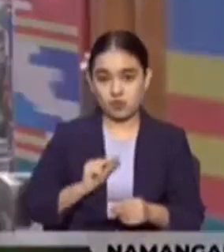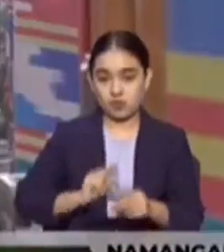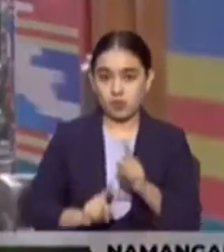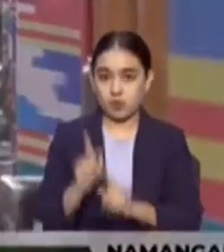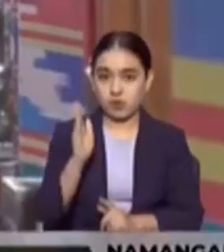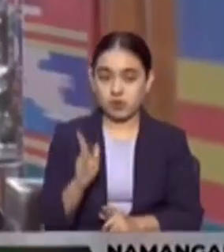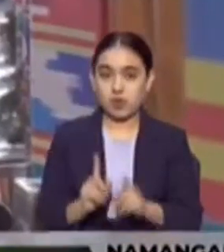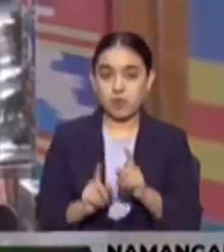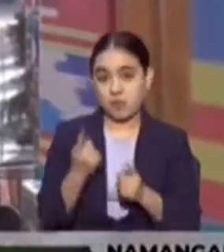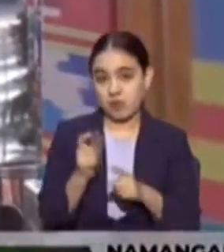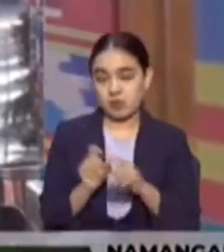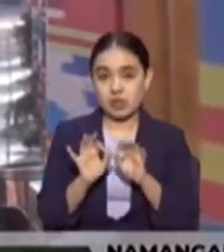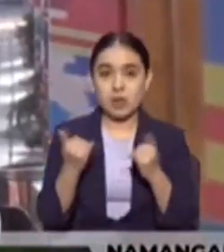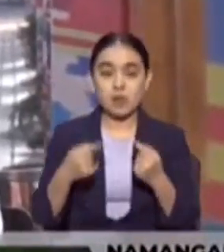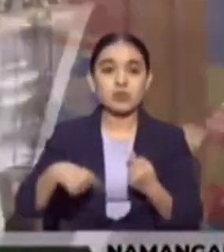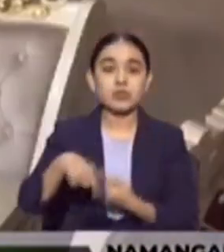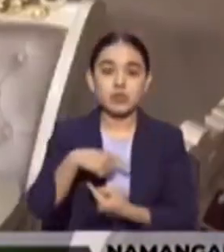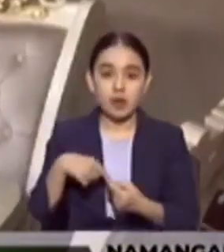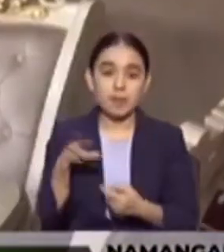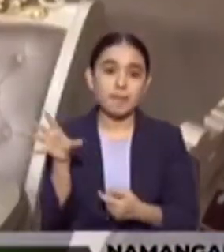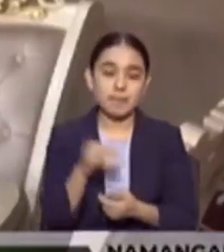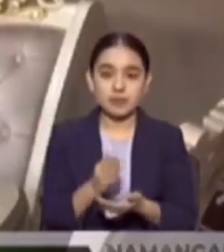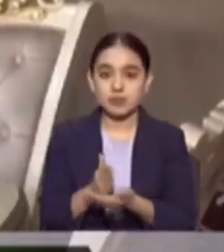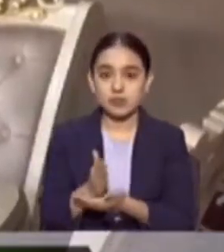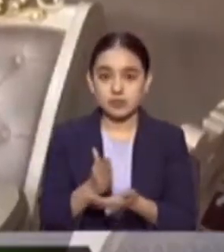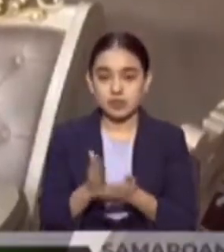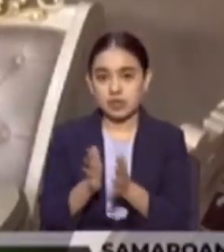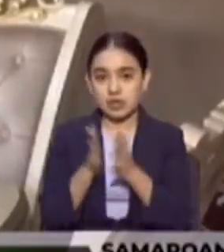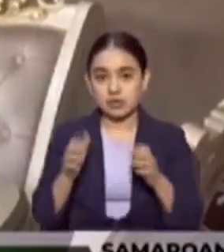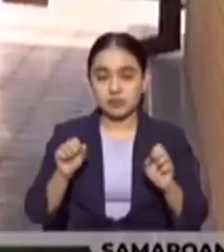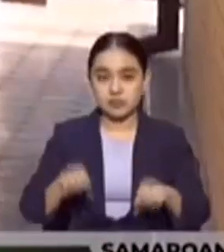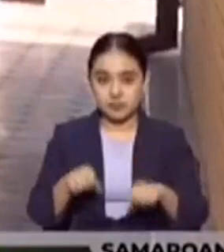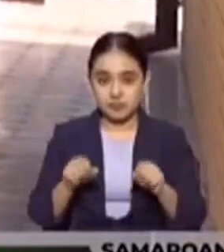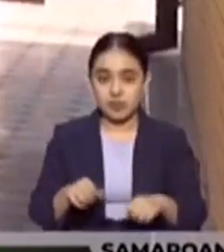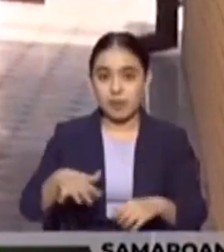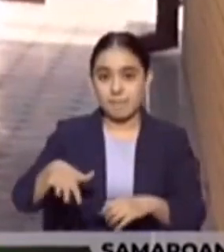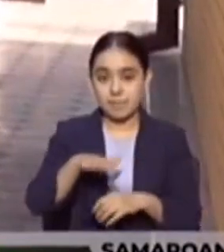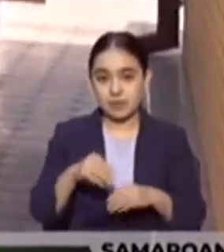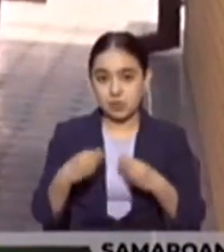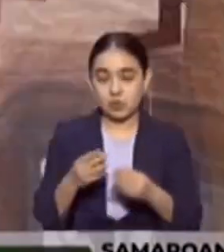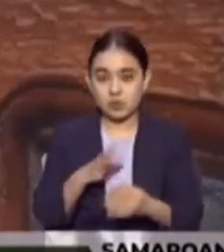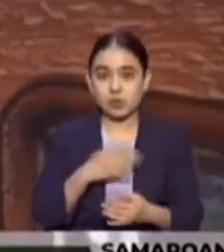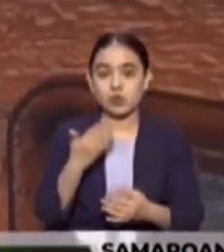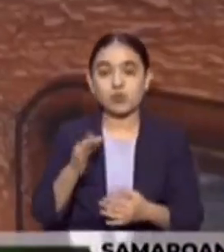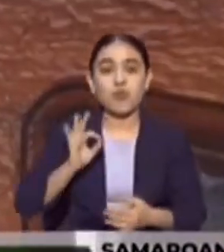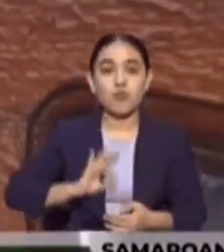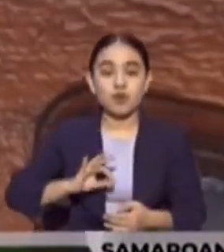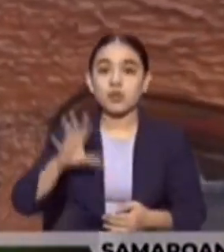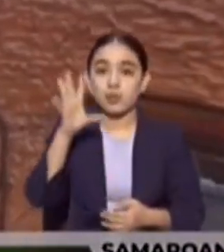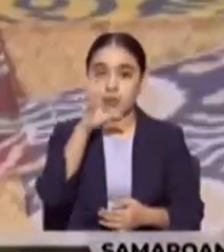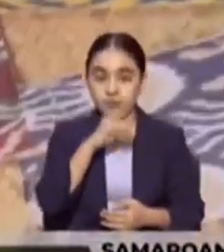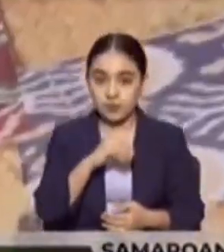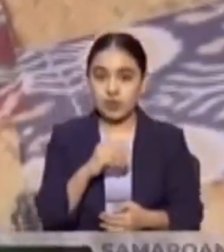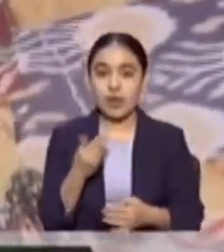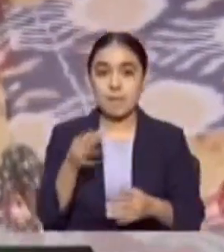boshlayman. Bir so'z bilan aytganda, bugun tadbirkorlikning barcha yo'nalishlarida keng imkoniyatlar maydoni yaratilgan. Undan foydalana